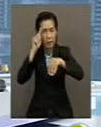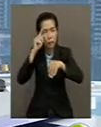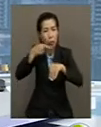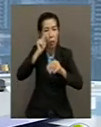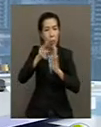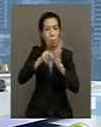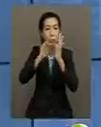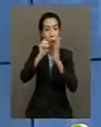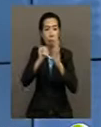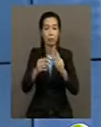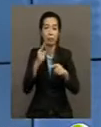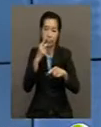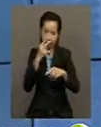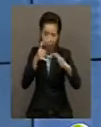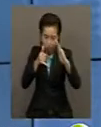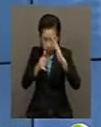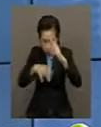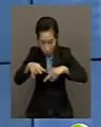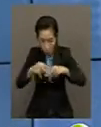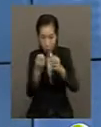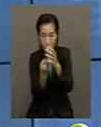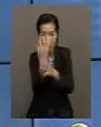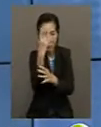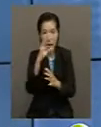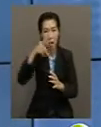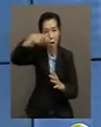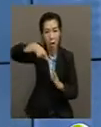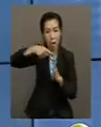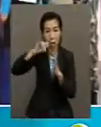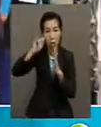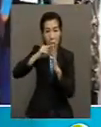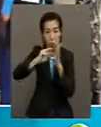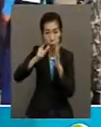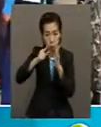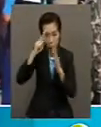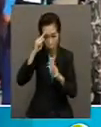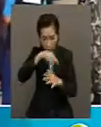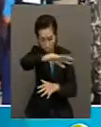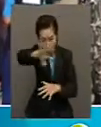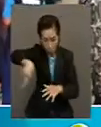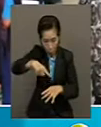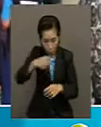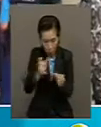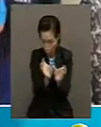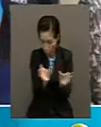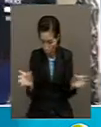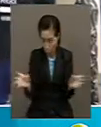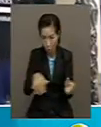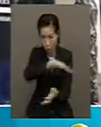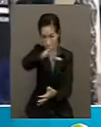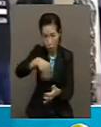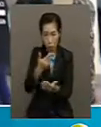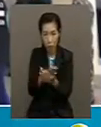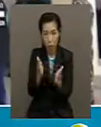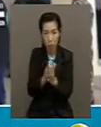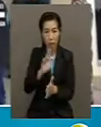านีเข้าไปเนี่ยนะฮะปรากฏว่ามีไม้พยุงน้ำหนักรวมๆกันกว่า3ตันครับมูลค่ารวมกันไม่ต่ำ